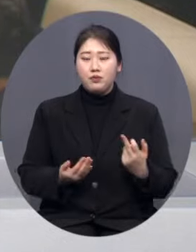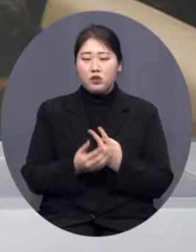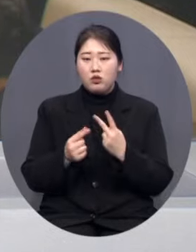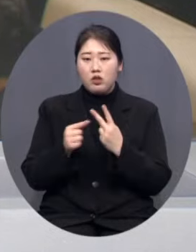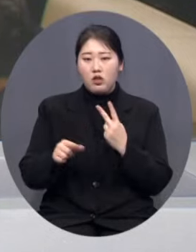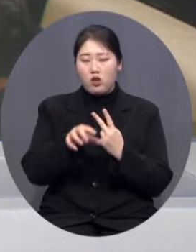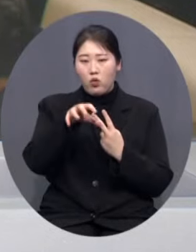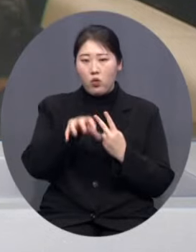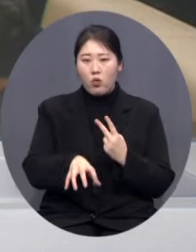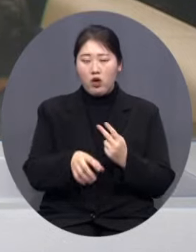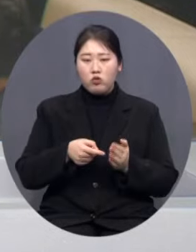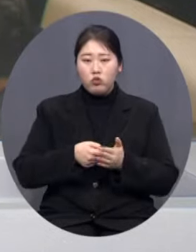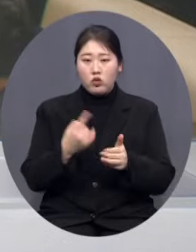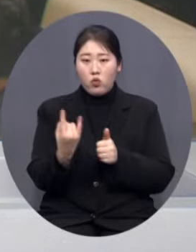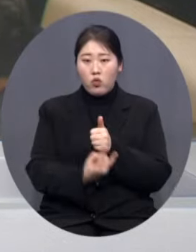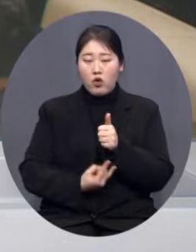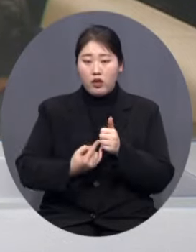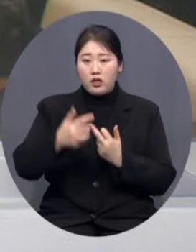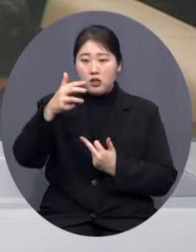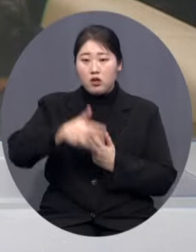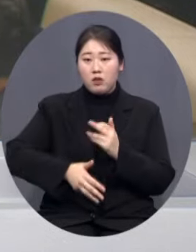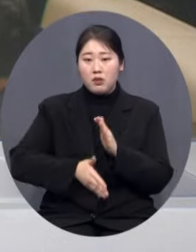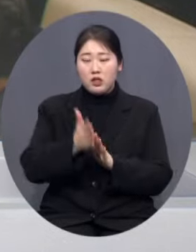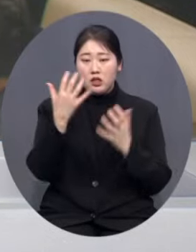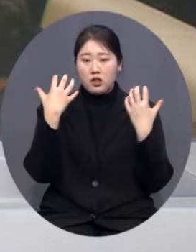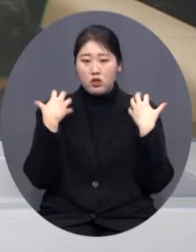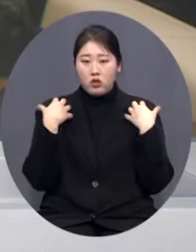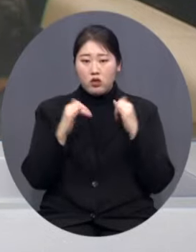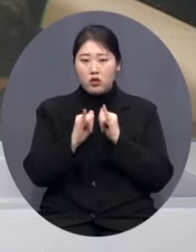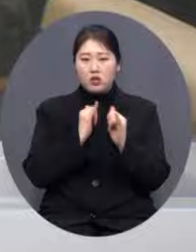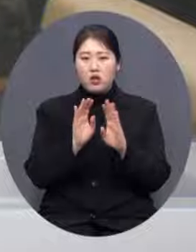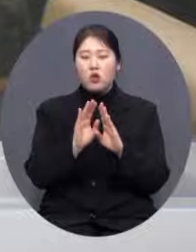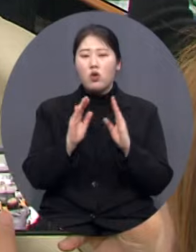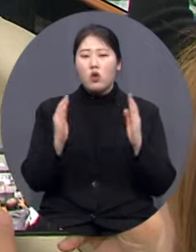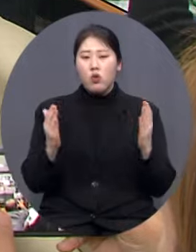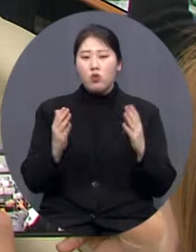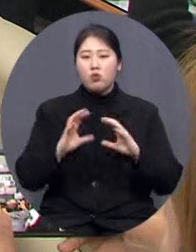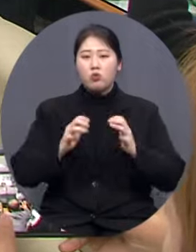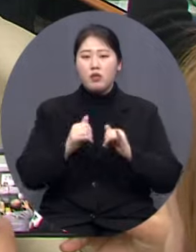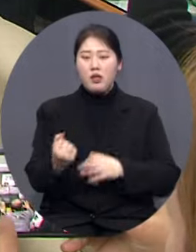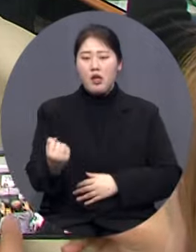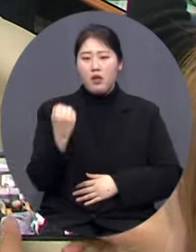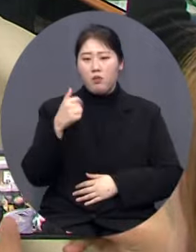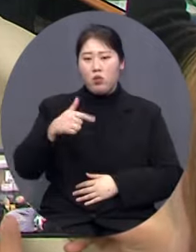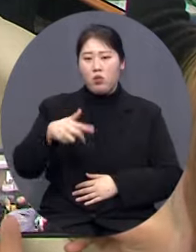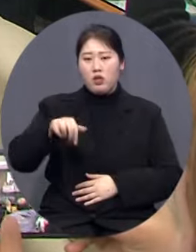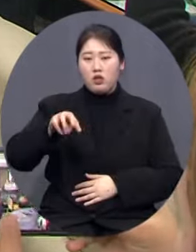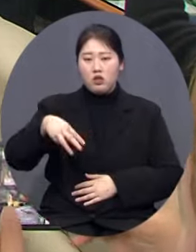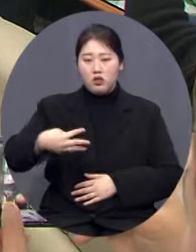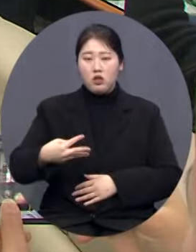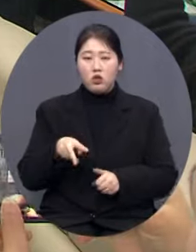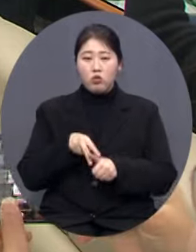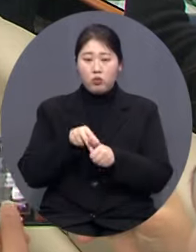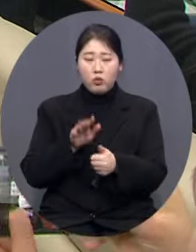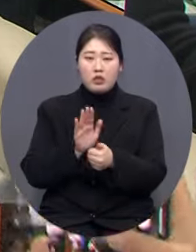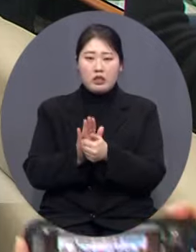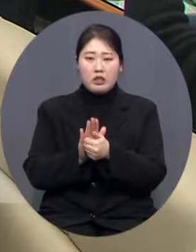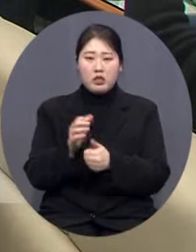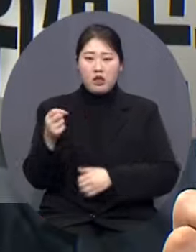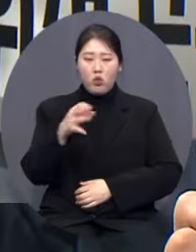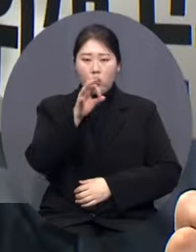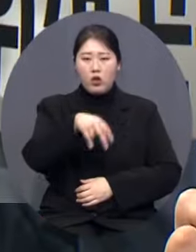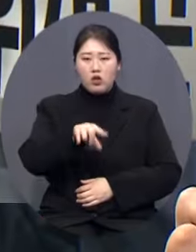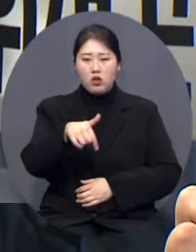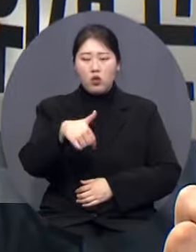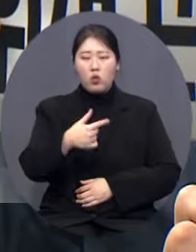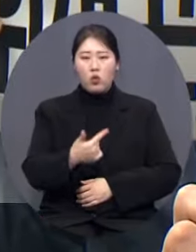제주제2공항 성산업추진위원회는 서귀포시청에서 기자회견을 갖고 국민의힘 고기철 후보를 지지하고 더불어민주당 위성건